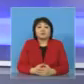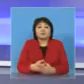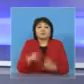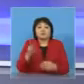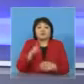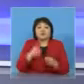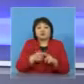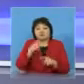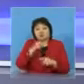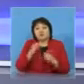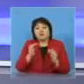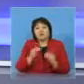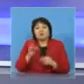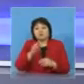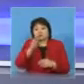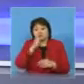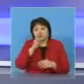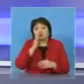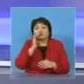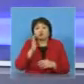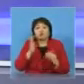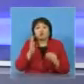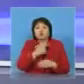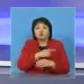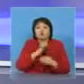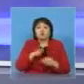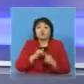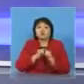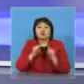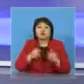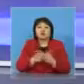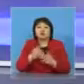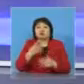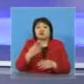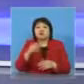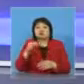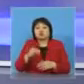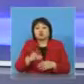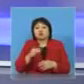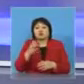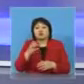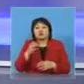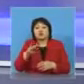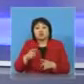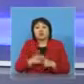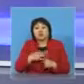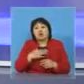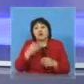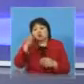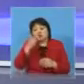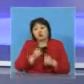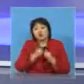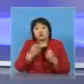С января текущего года минимальный размер заработной платы медиков был увеличен до 42 500 тенге. А летом